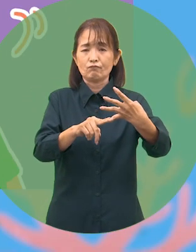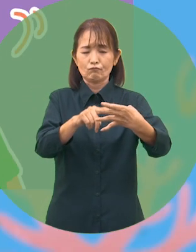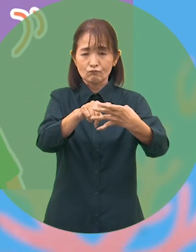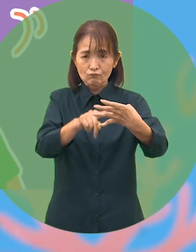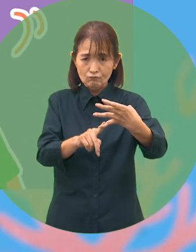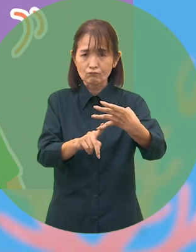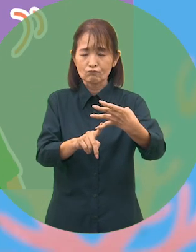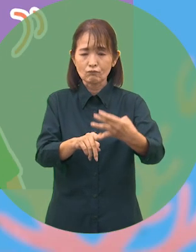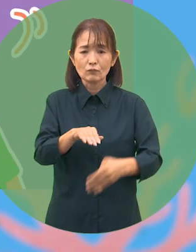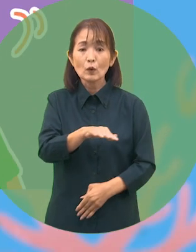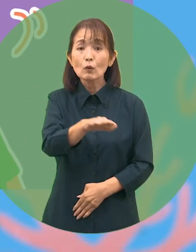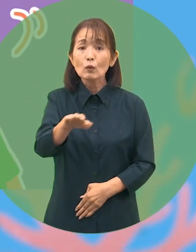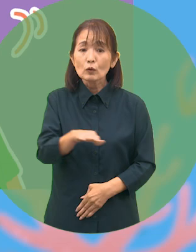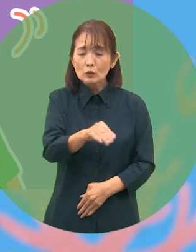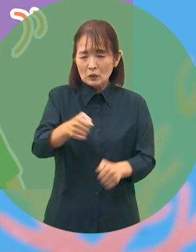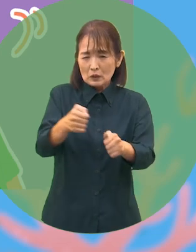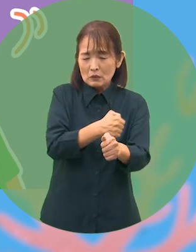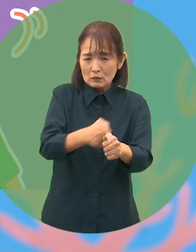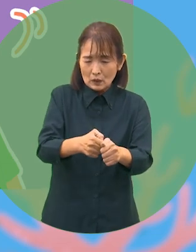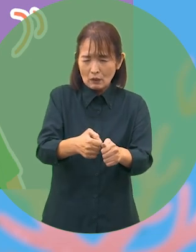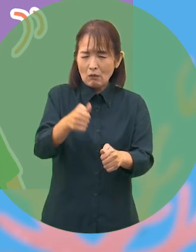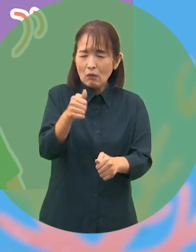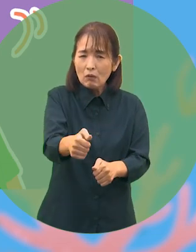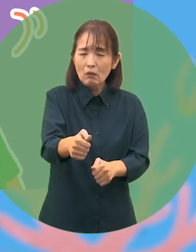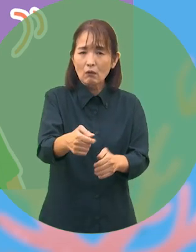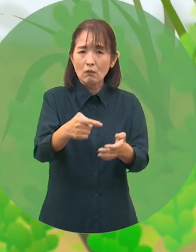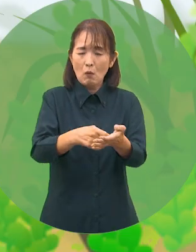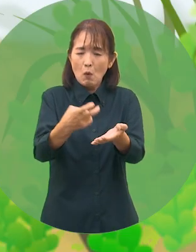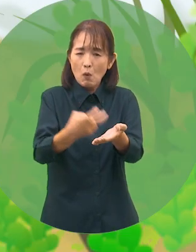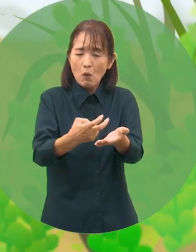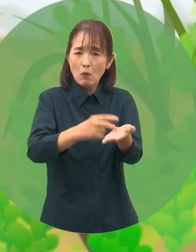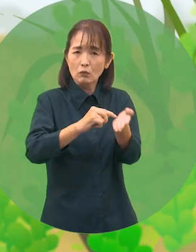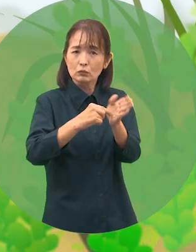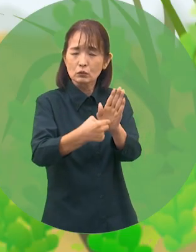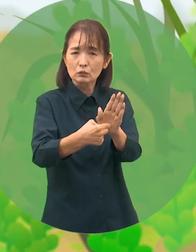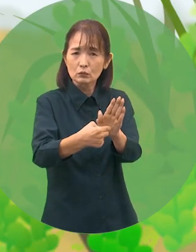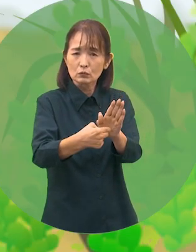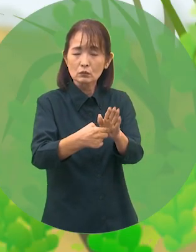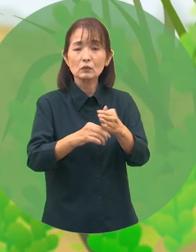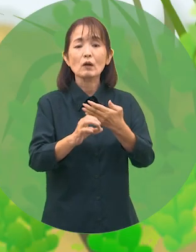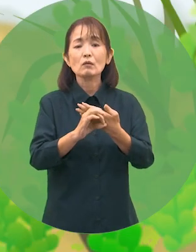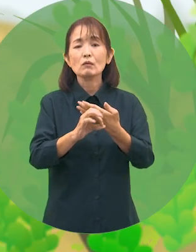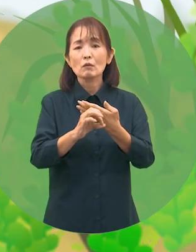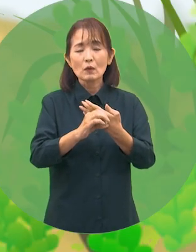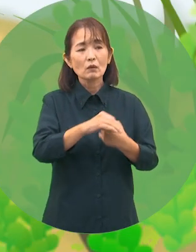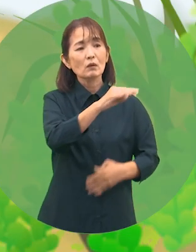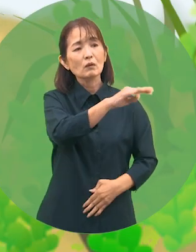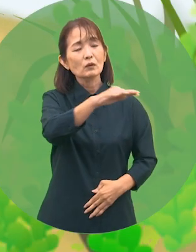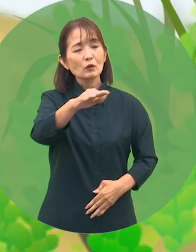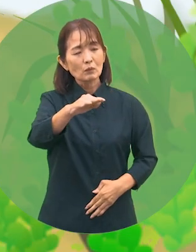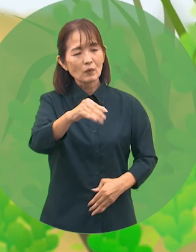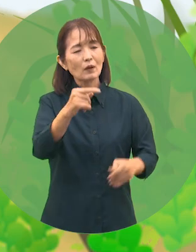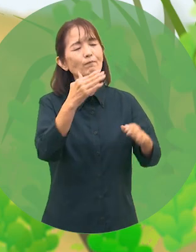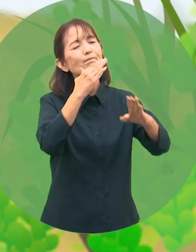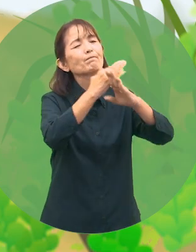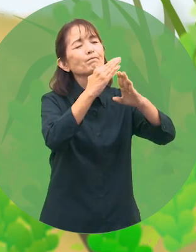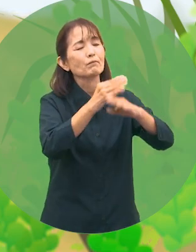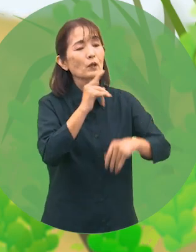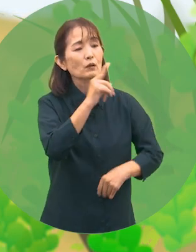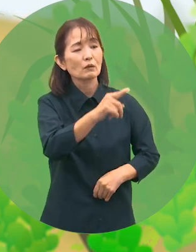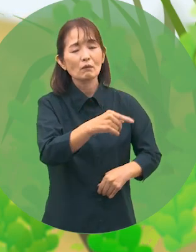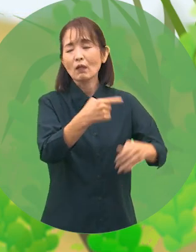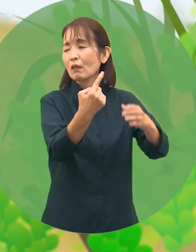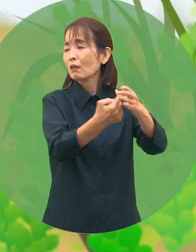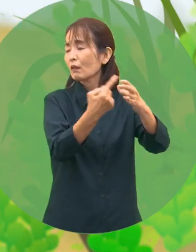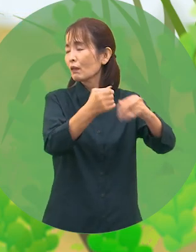への虐待は法律で禁止されています。例えば子どもが思った通りに行動してくれず、